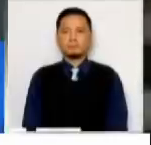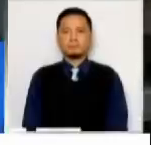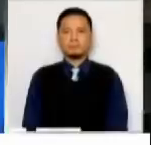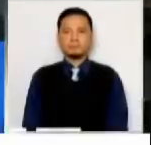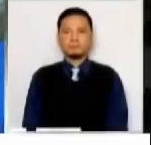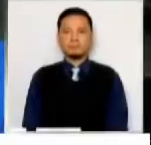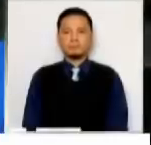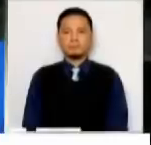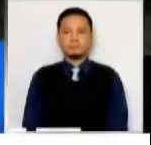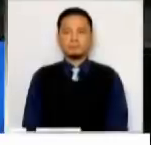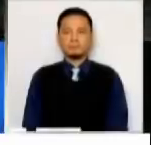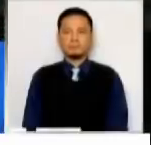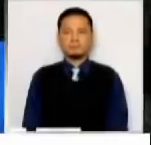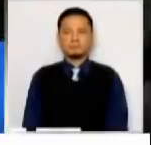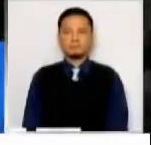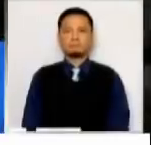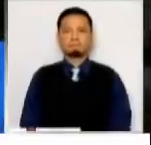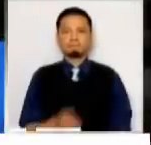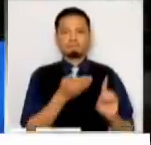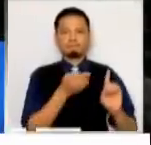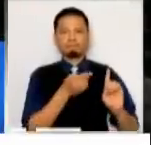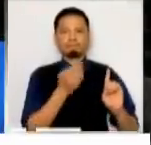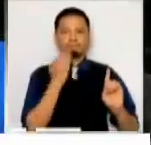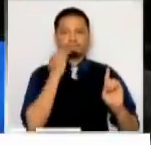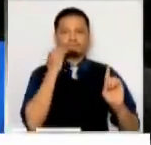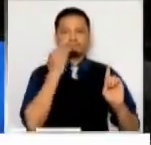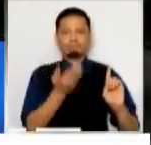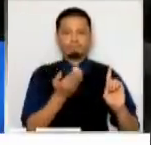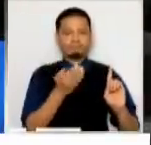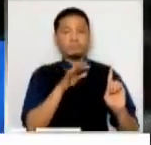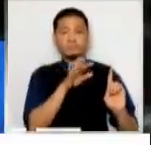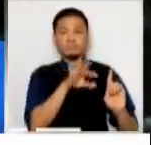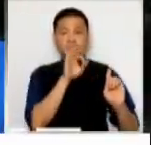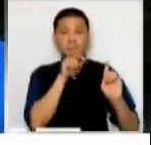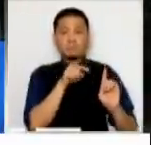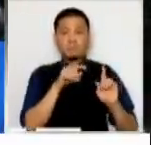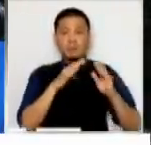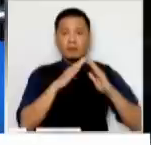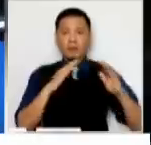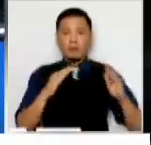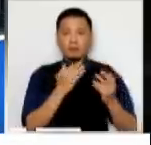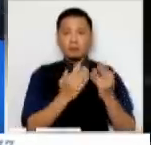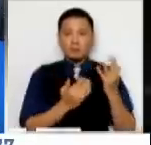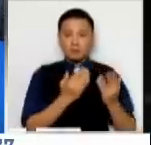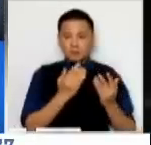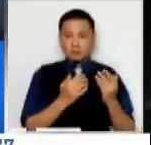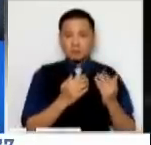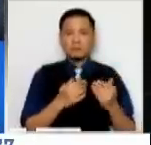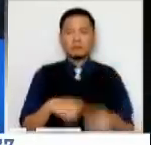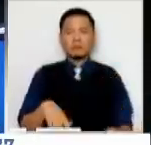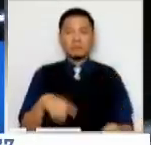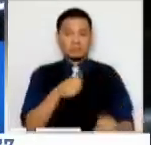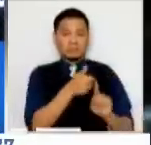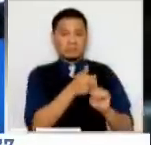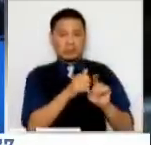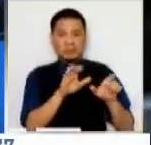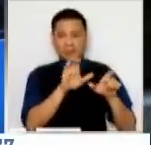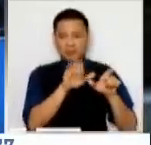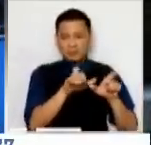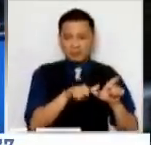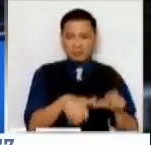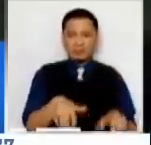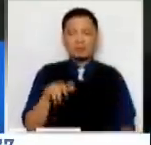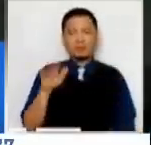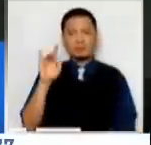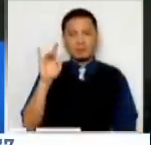Wala ng buhay nang ilabas sa natupok nilang bahay ang isang 25 taong gulang na PWD sa Barangay Olympia, Makati City